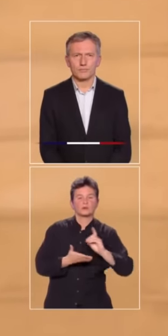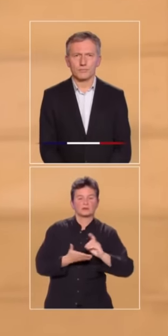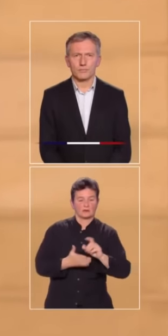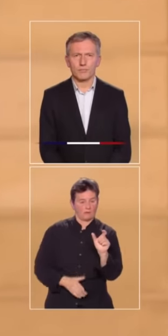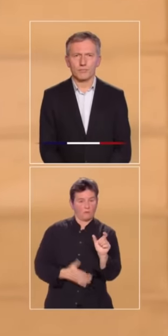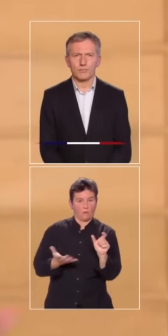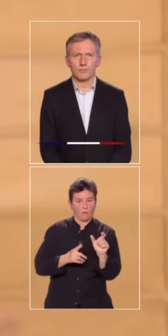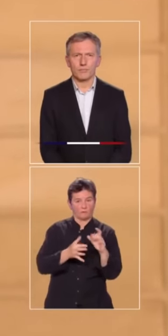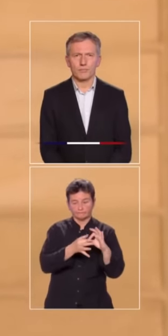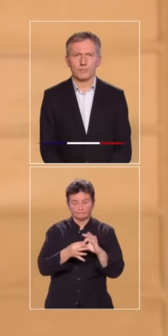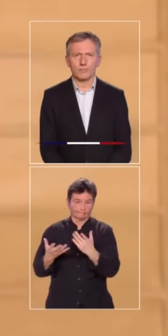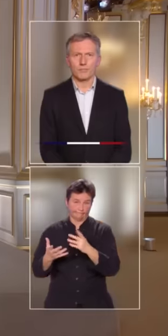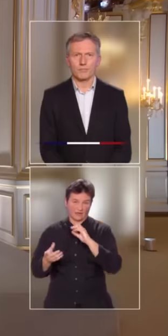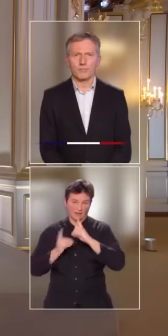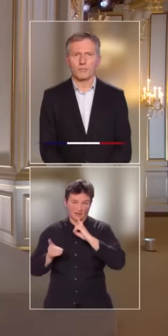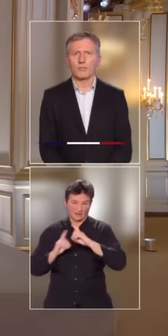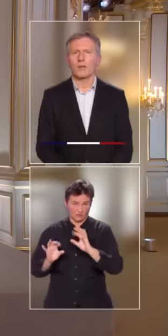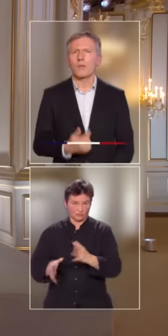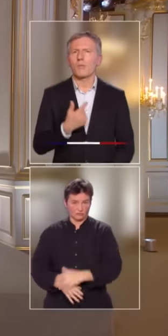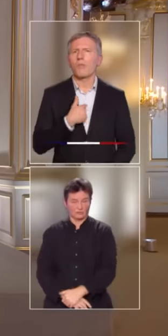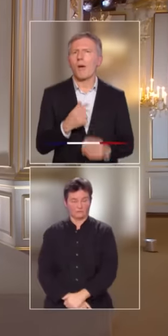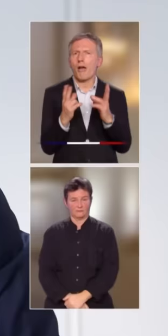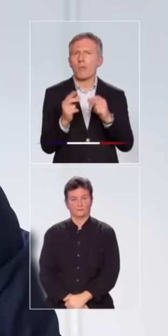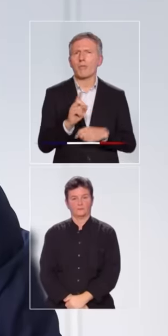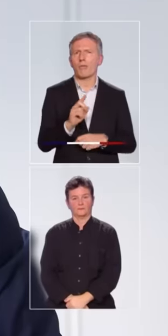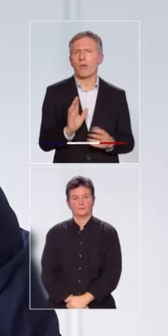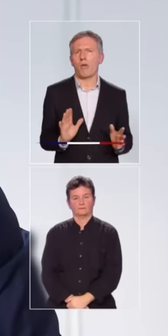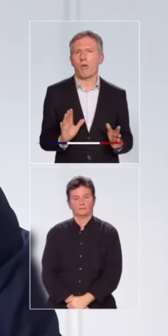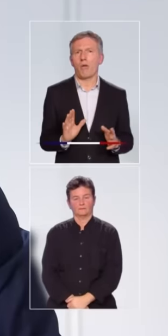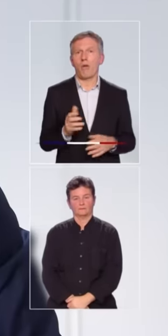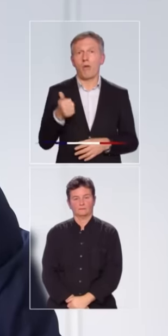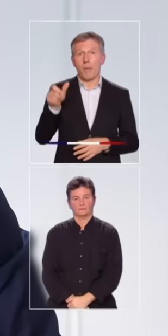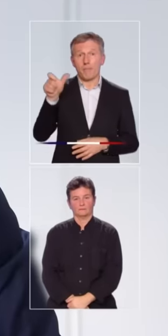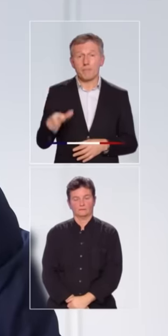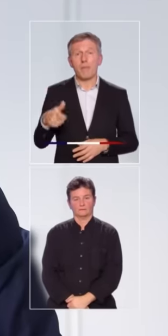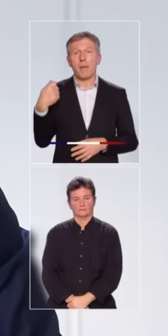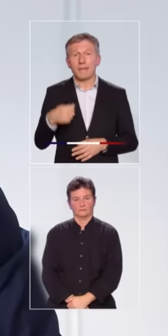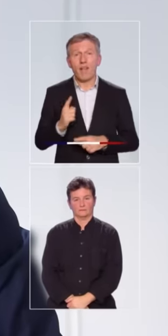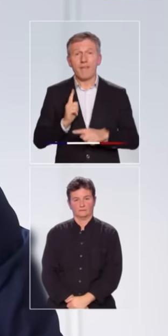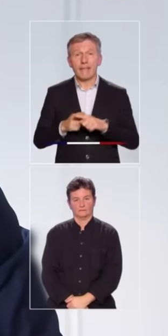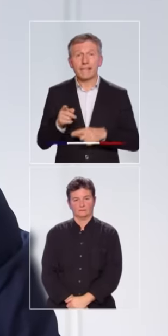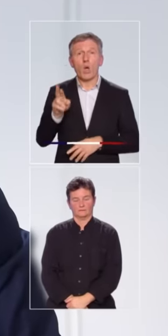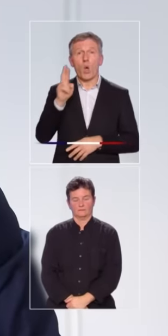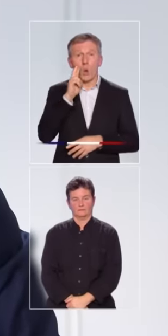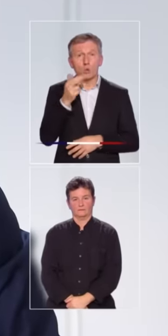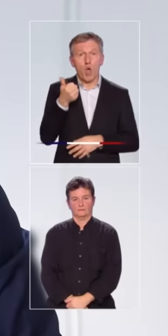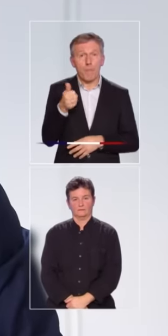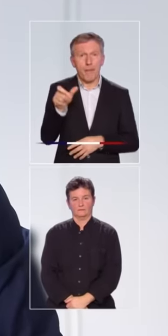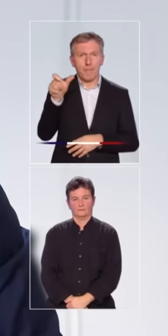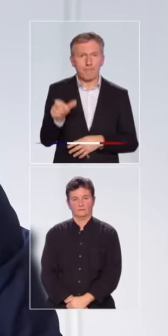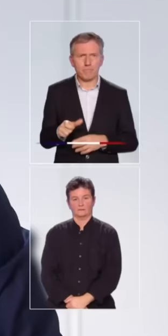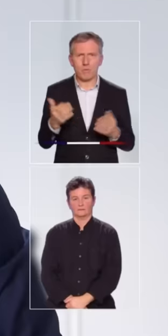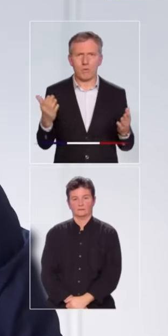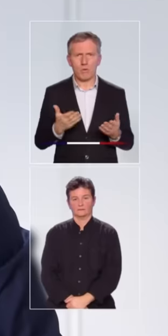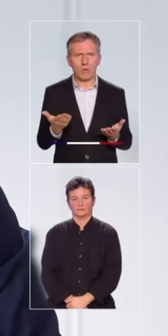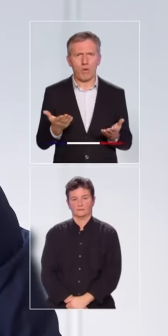un autocrate ou un dictateur peut commettre ça. Je ne suis pas un commentateur, c'est le président de la Fédération de Russie qui aujourd'hui